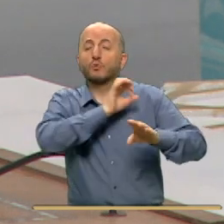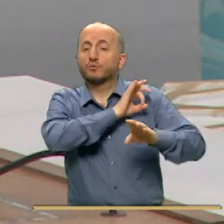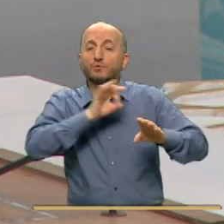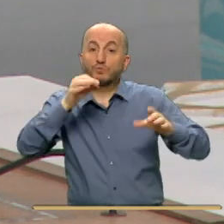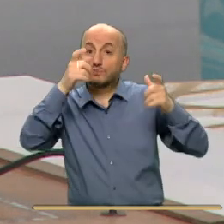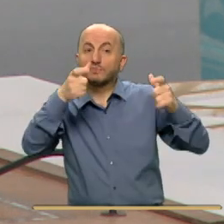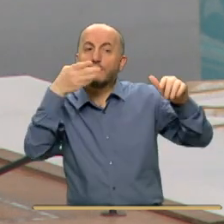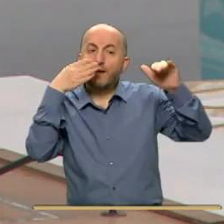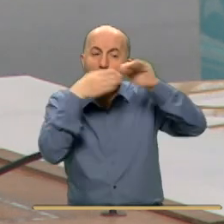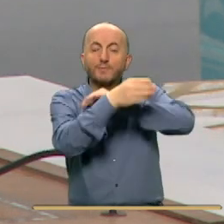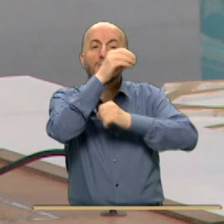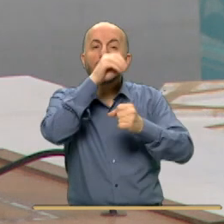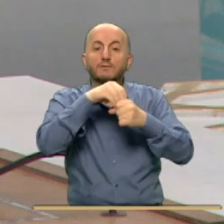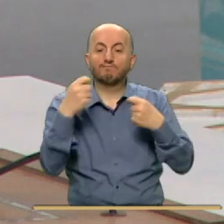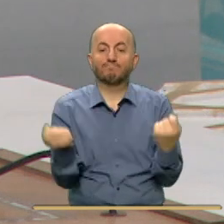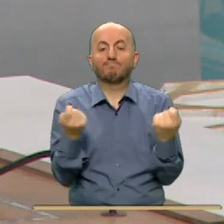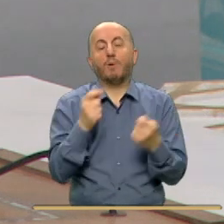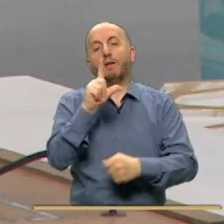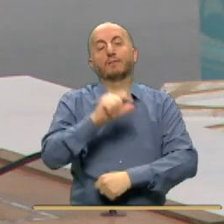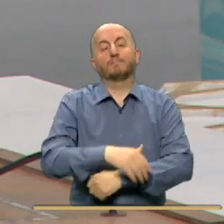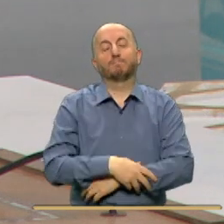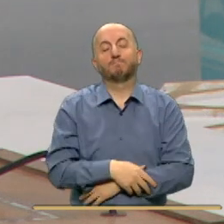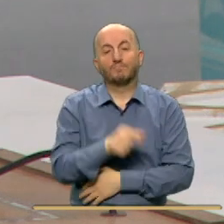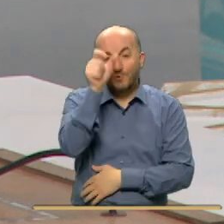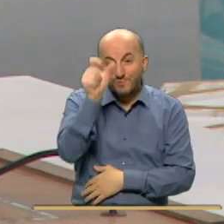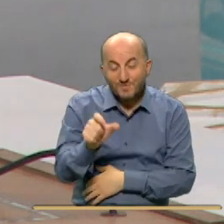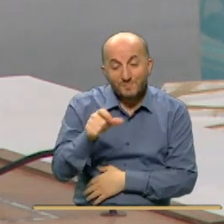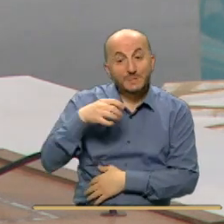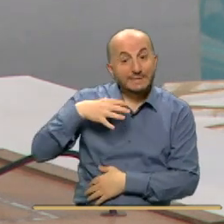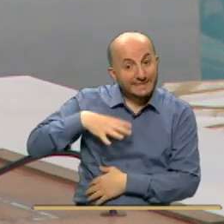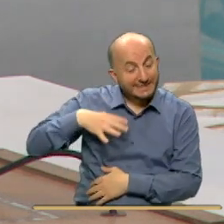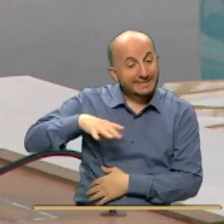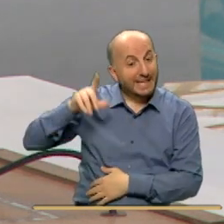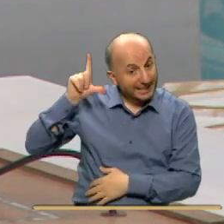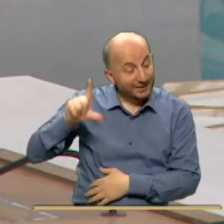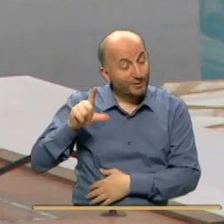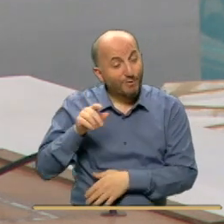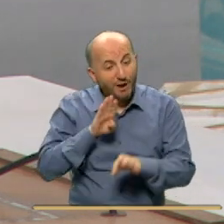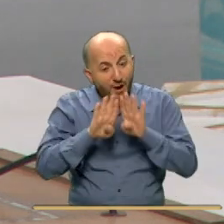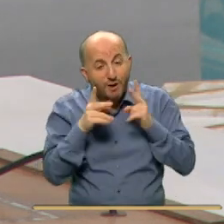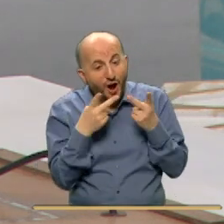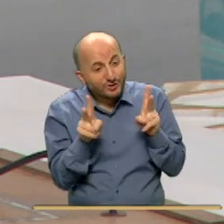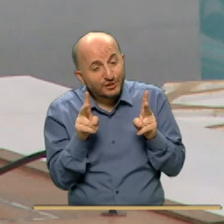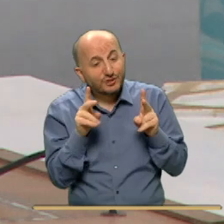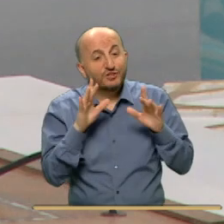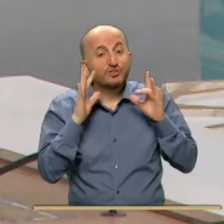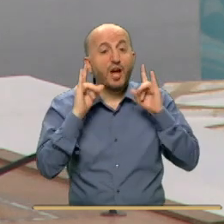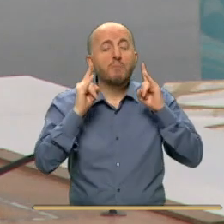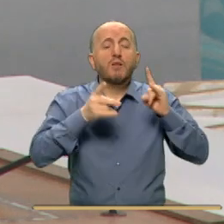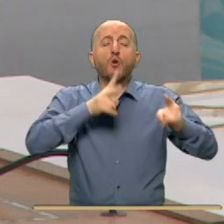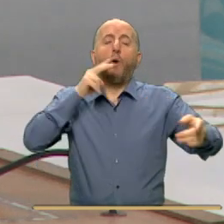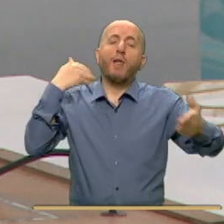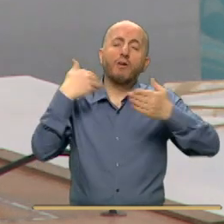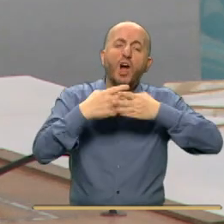yurduna girebilmek için çaba sarf etmek gerekiyor. Kulun bir iradesi gerekiyor. Kapı açık, camilerimiz sonuna kadar